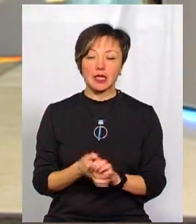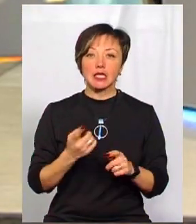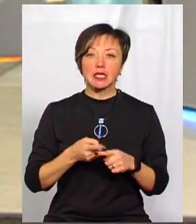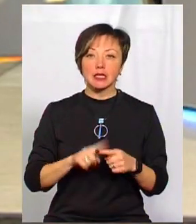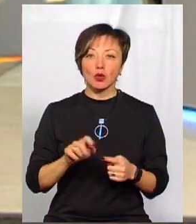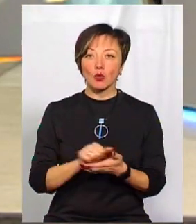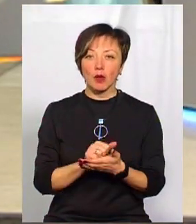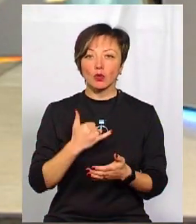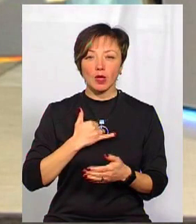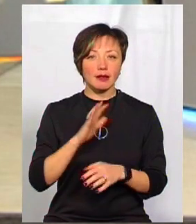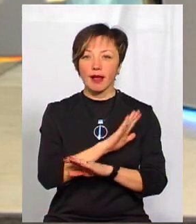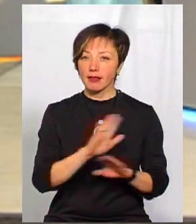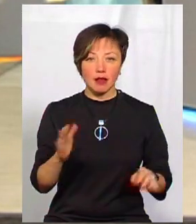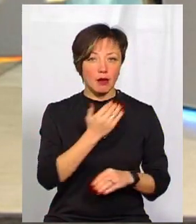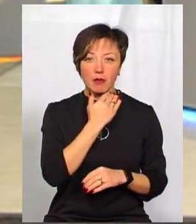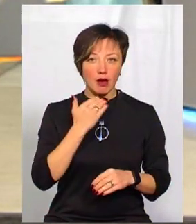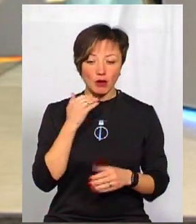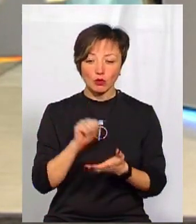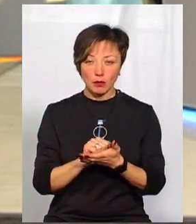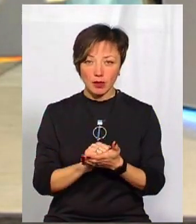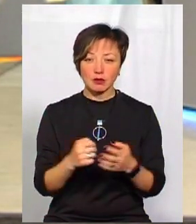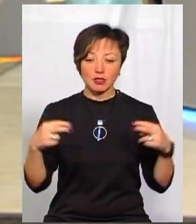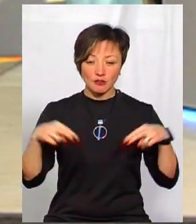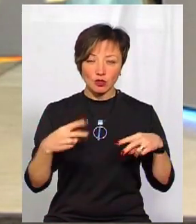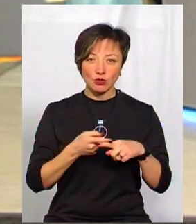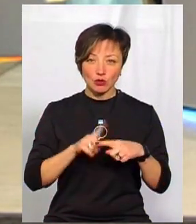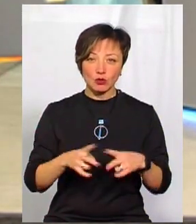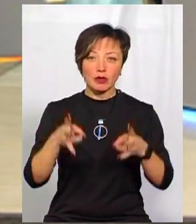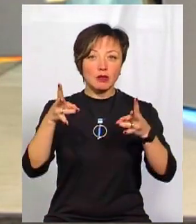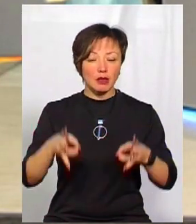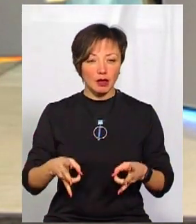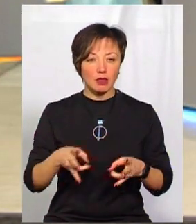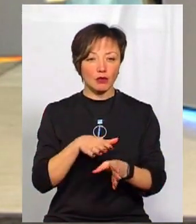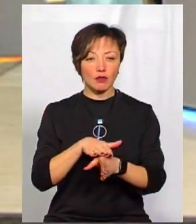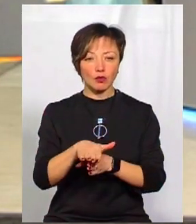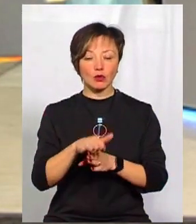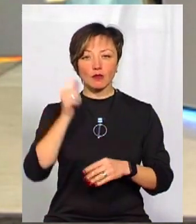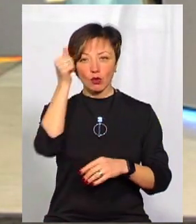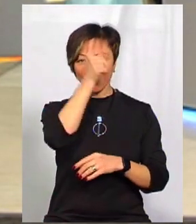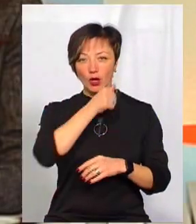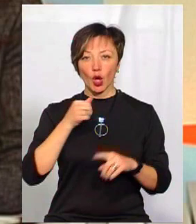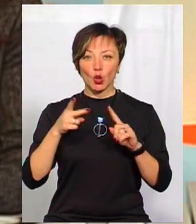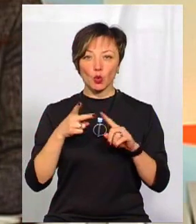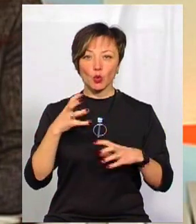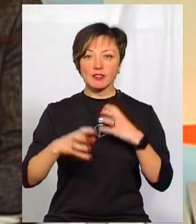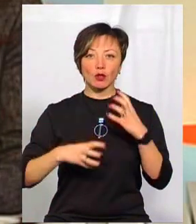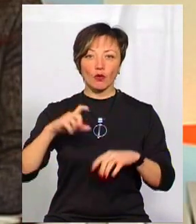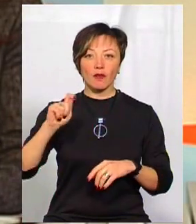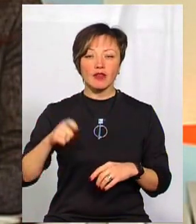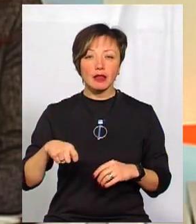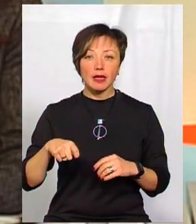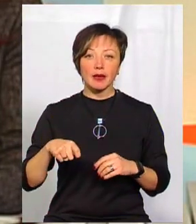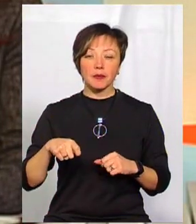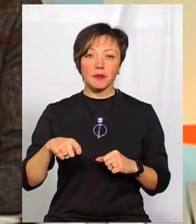є невелика кількість документів, які засвідчують цю трагедію, яка відбулася в роки Другої світової війни